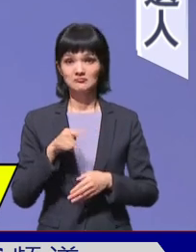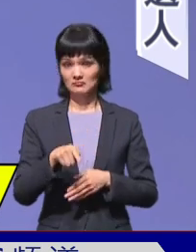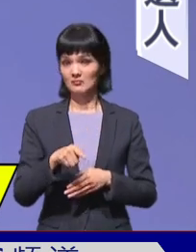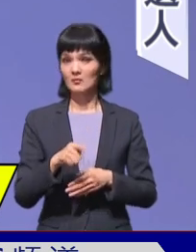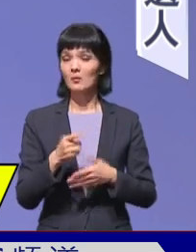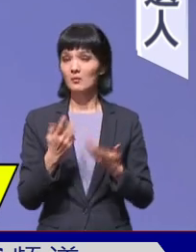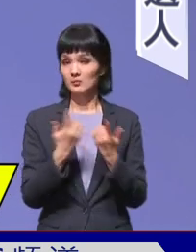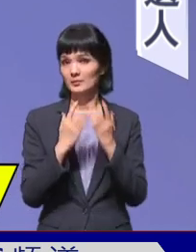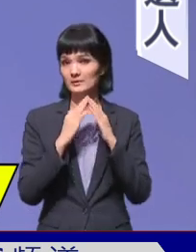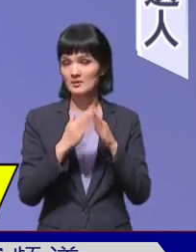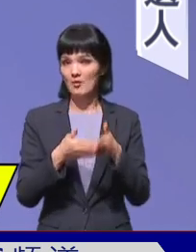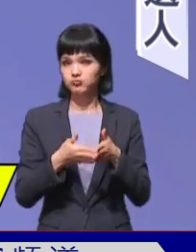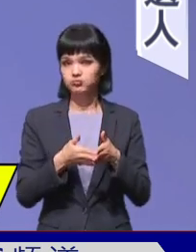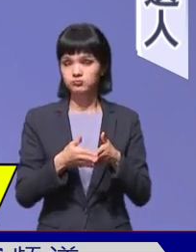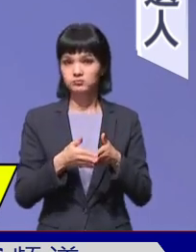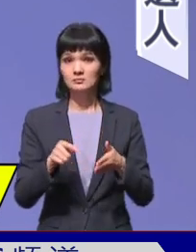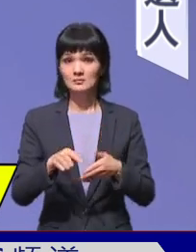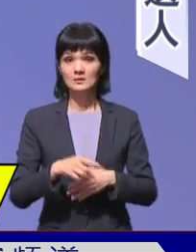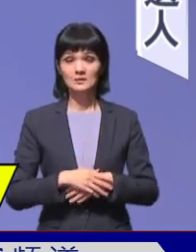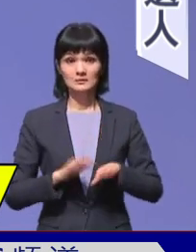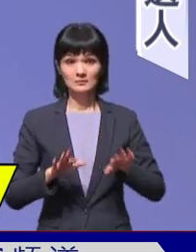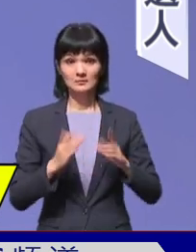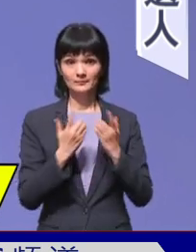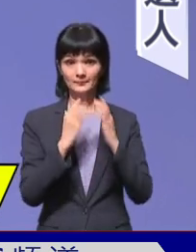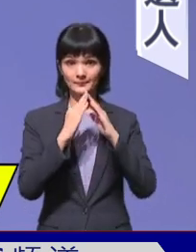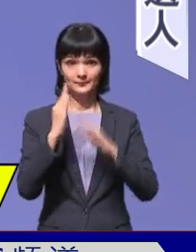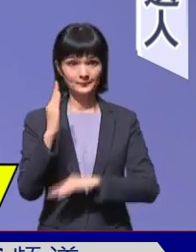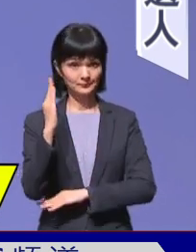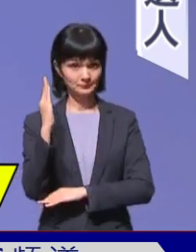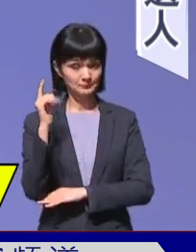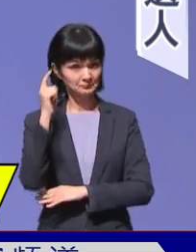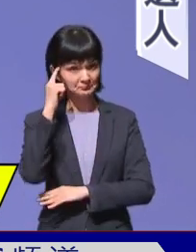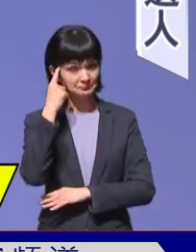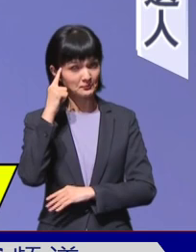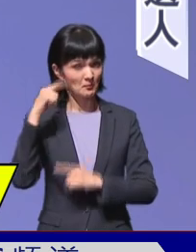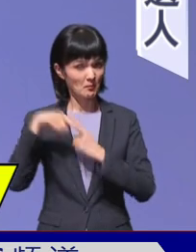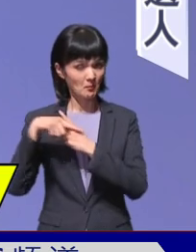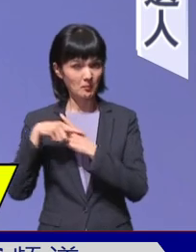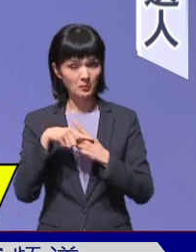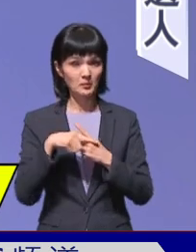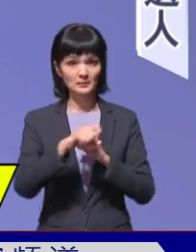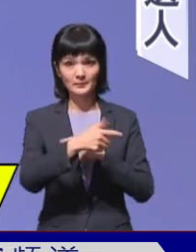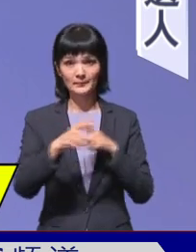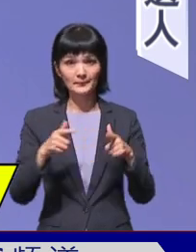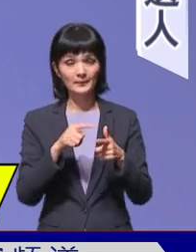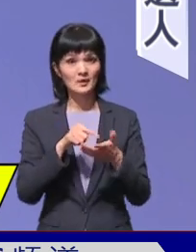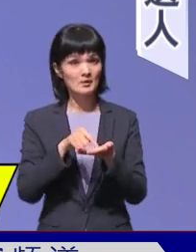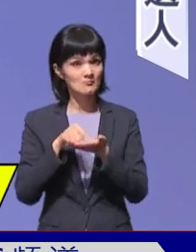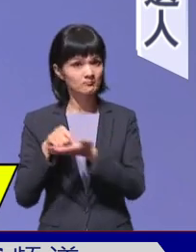严肃的问题。现在台北市政府也在透过各种方法多元来增加